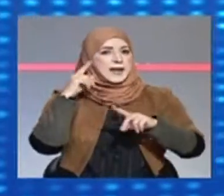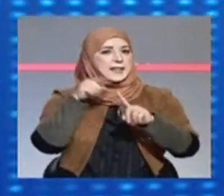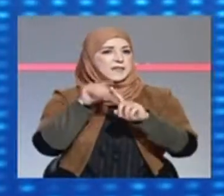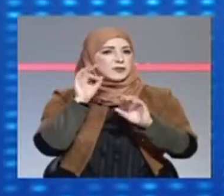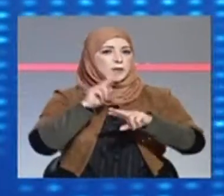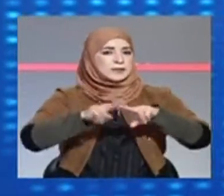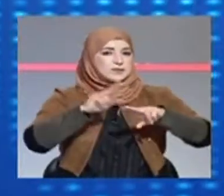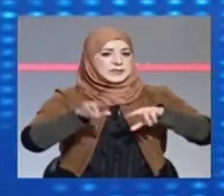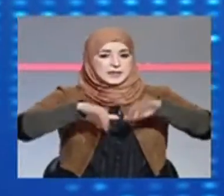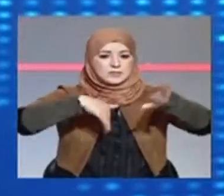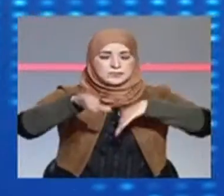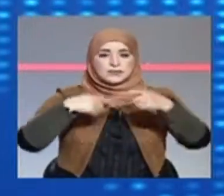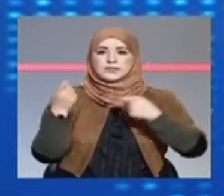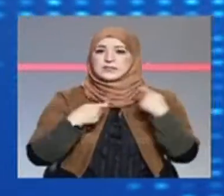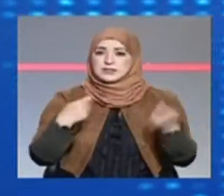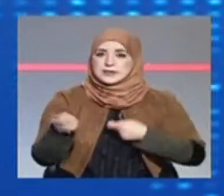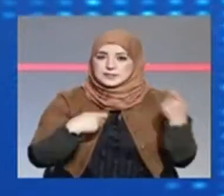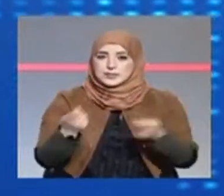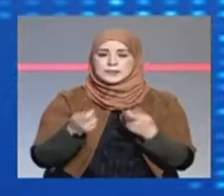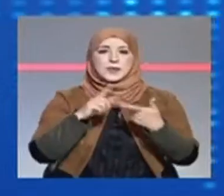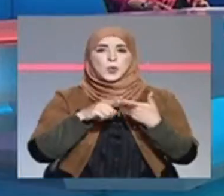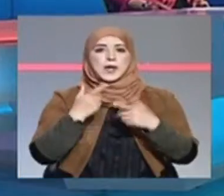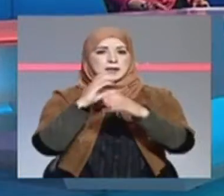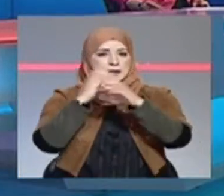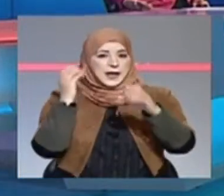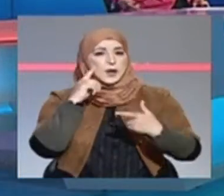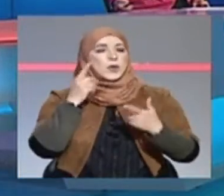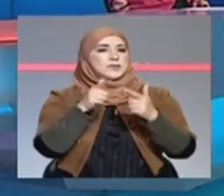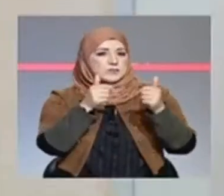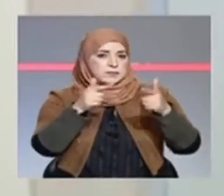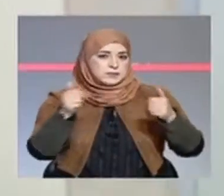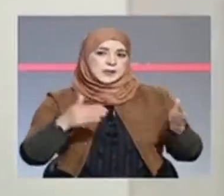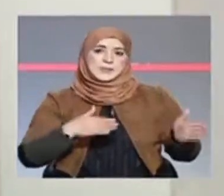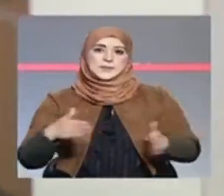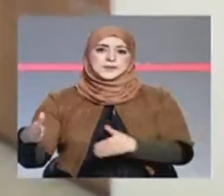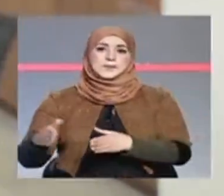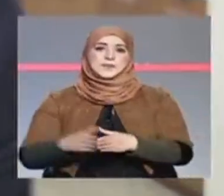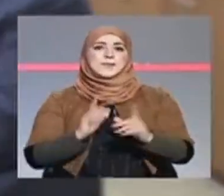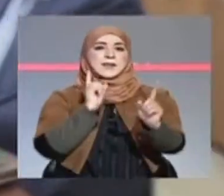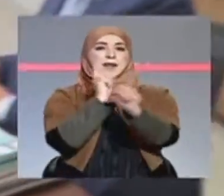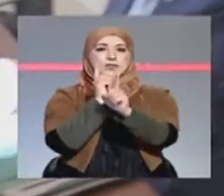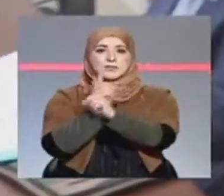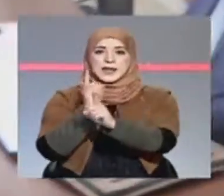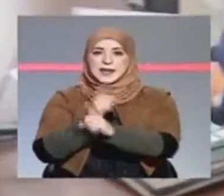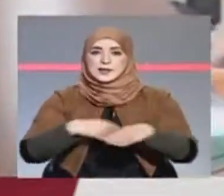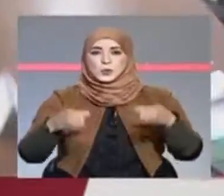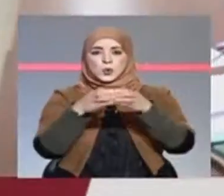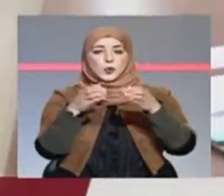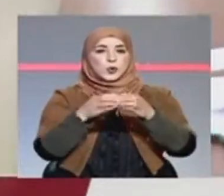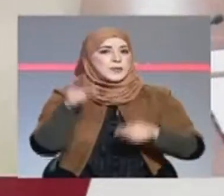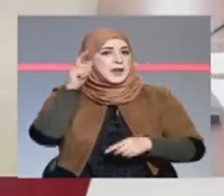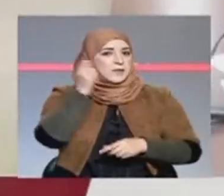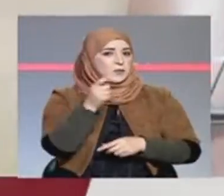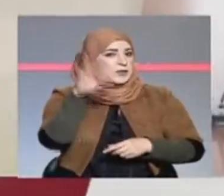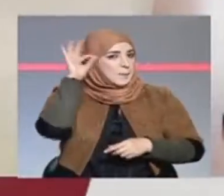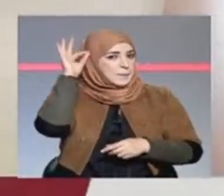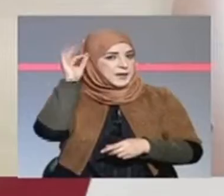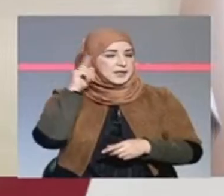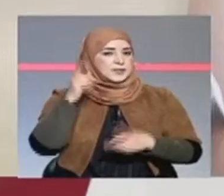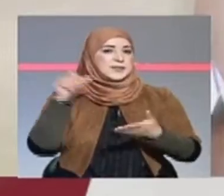في قطاعات التجاره والنقل وجميع لقاءات الوفد المالي التونسي الى العاصمه